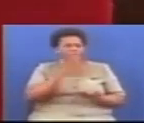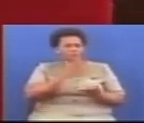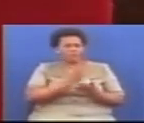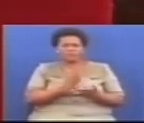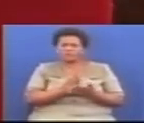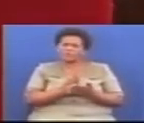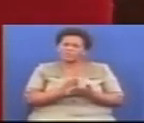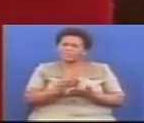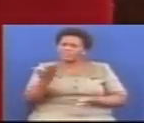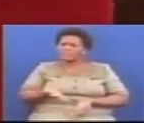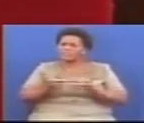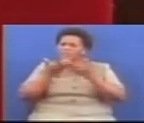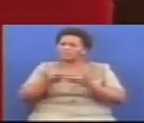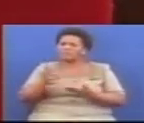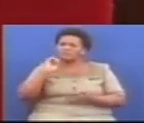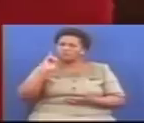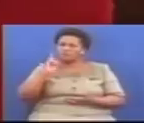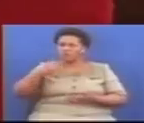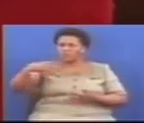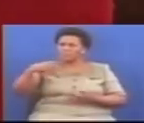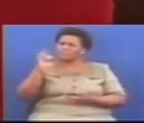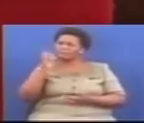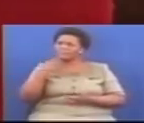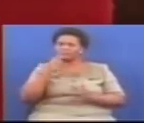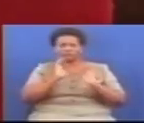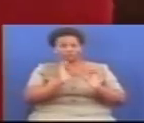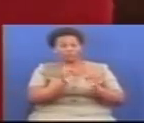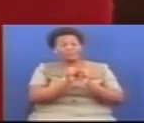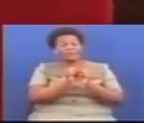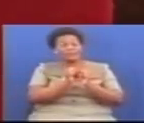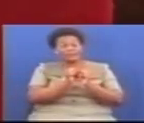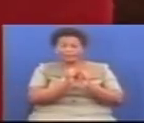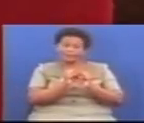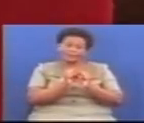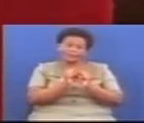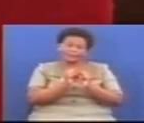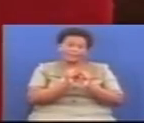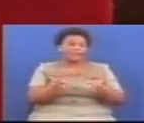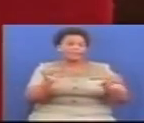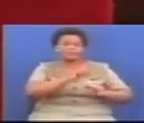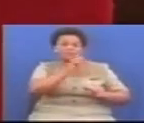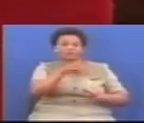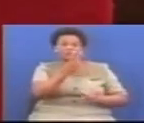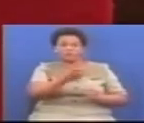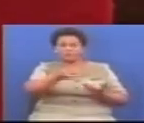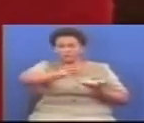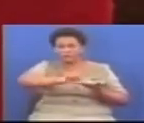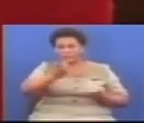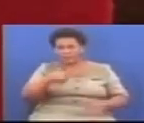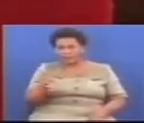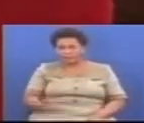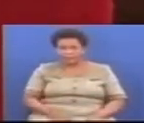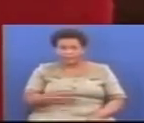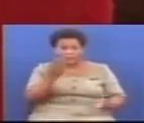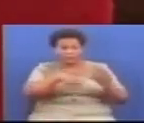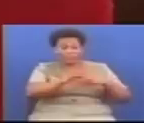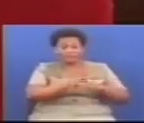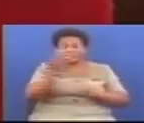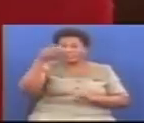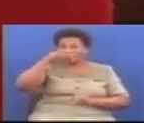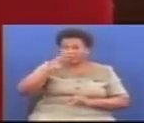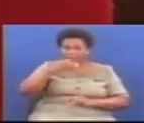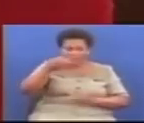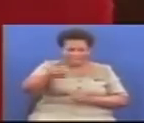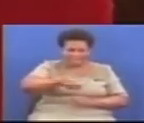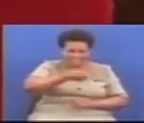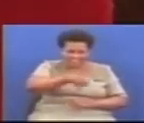Waziri na maswali mawili ya nyongeza. Swali la kwanza, Mheshimiwa Spika, kwa kuwa hawa wenyeviti wa serikali za vijiji na